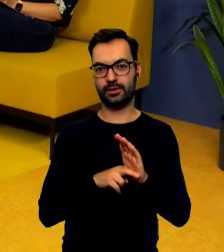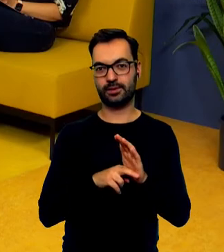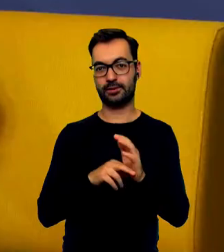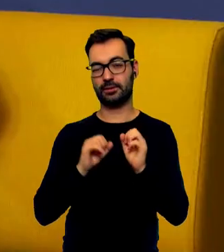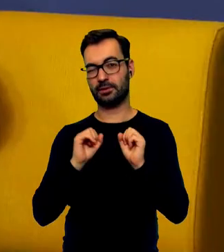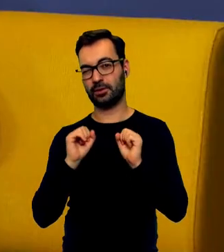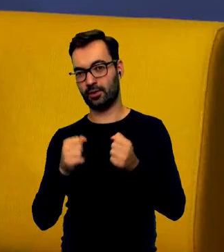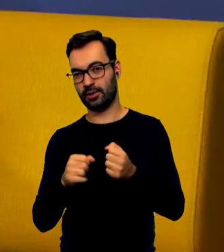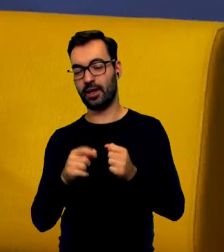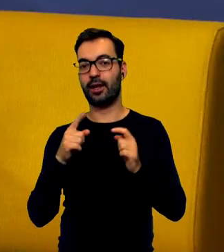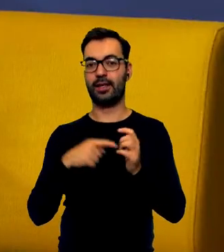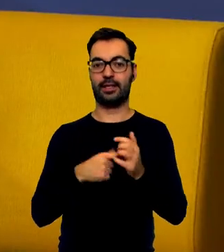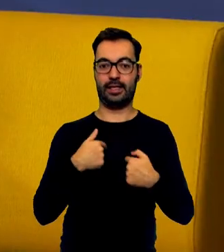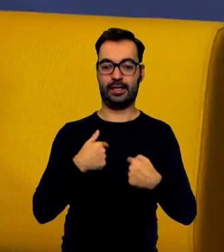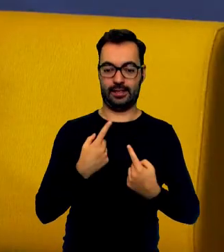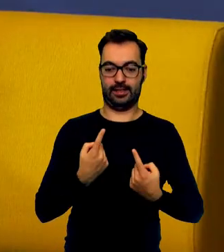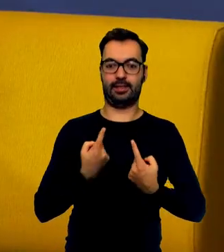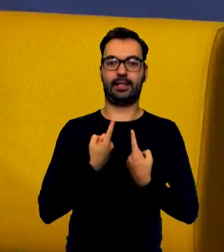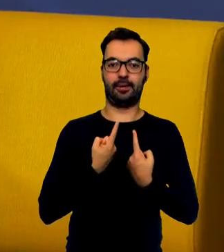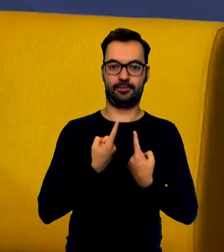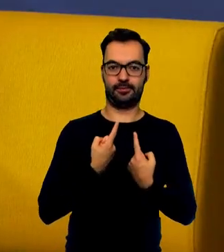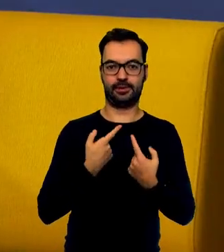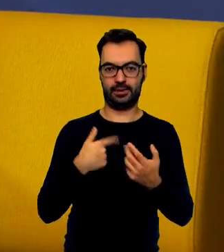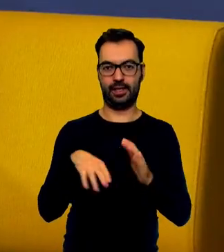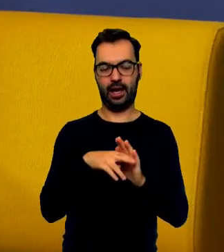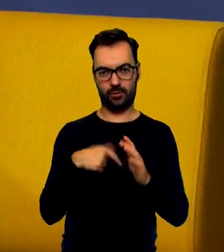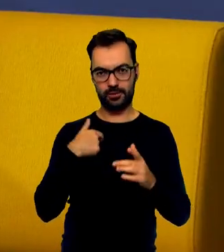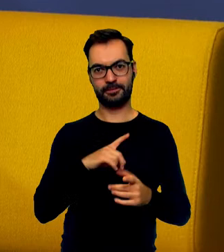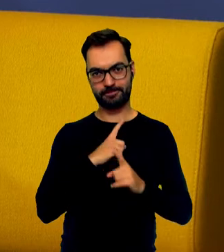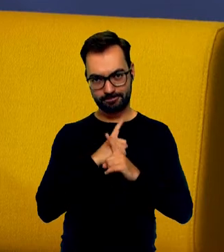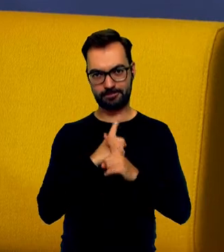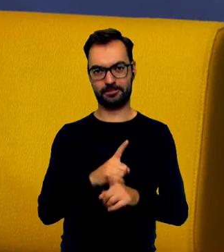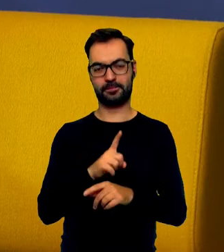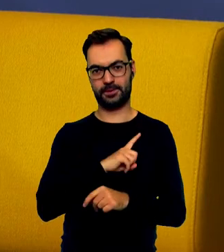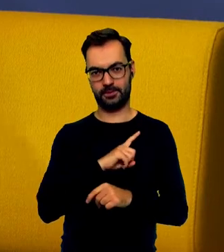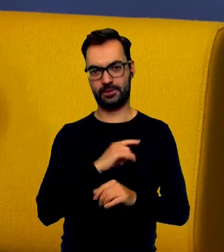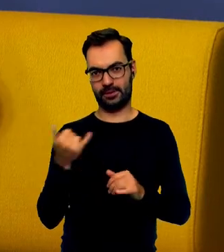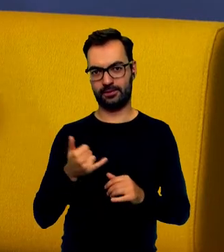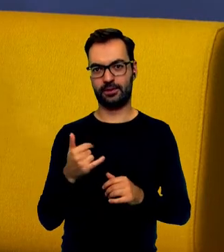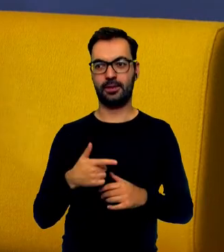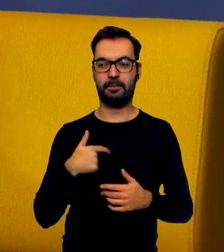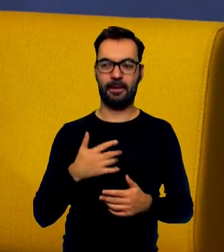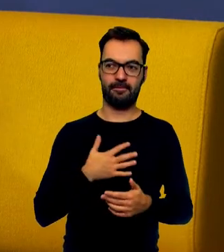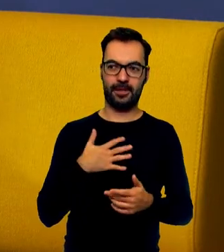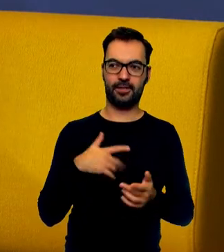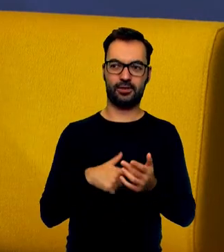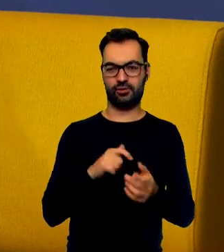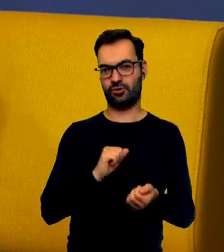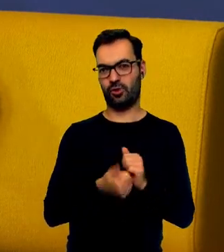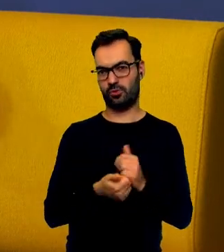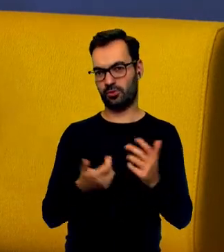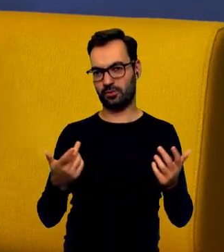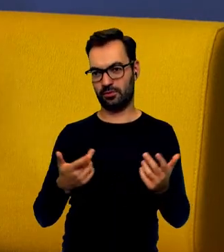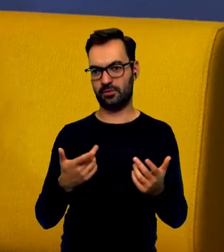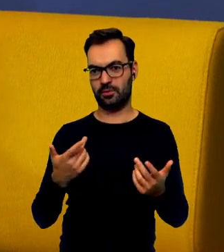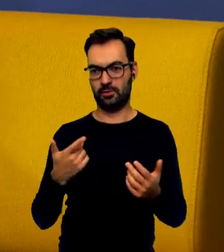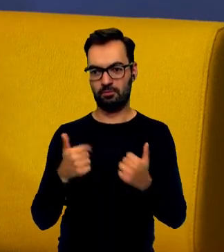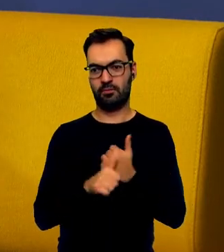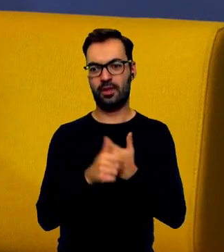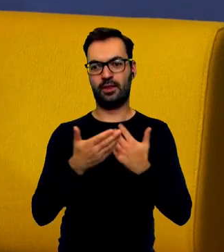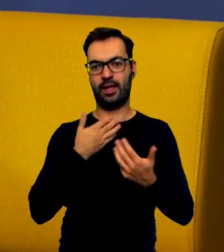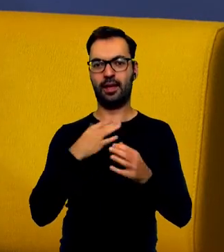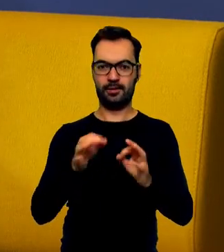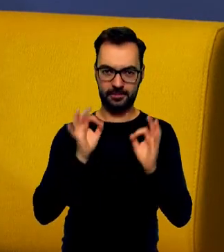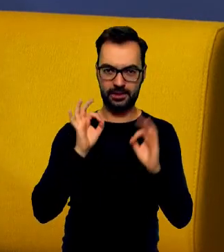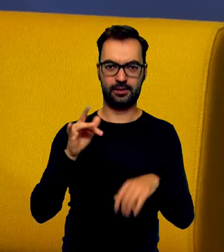postępowania, wedle których ja sam się staram postępować, i które wydają mi się prowadzić do